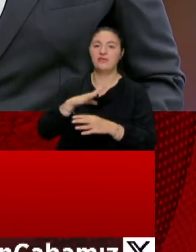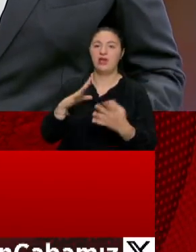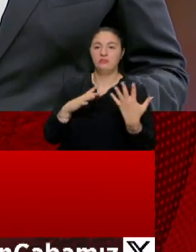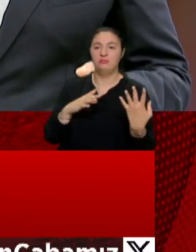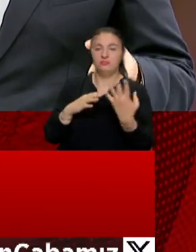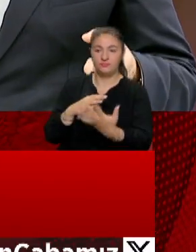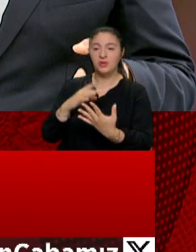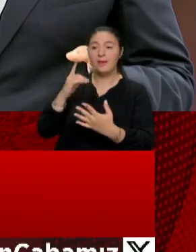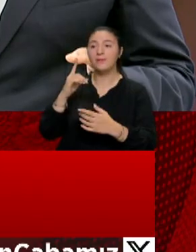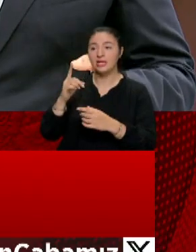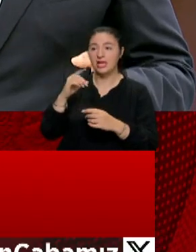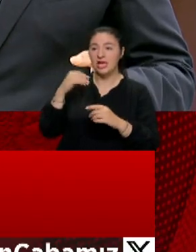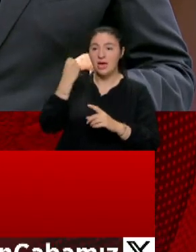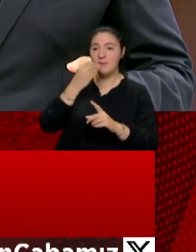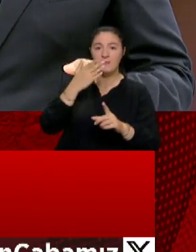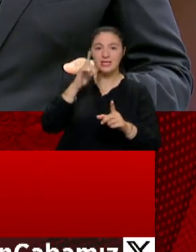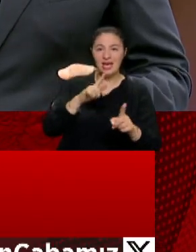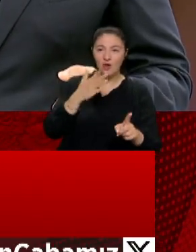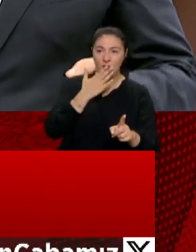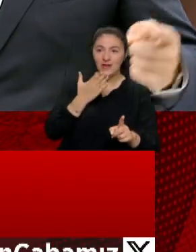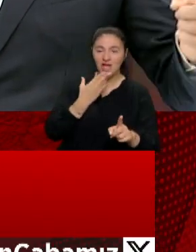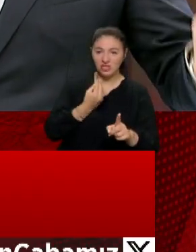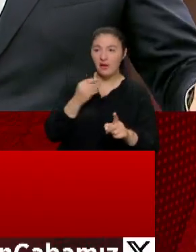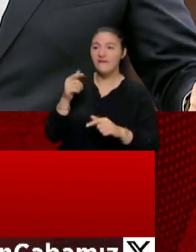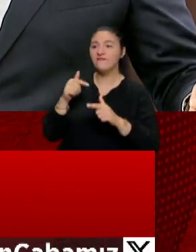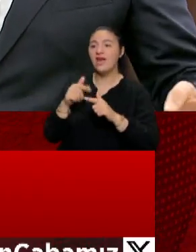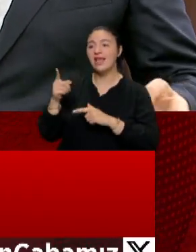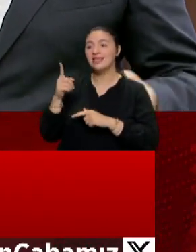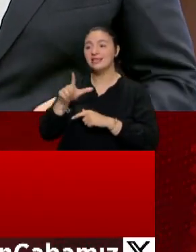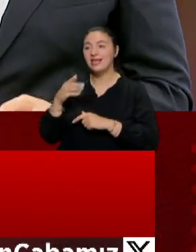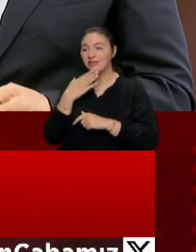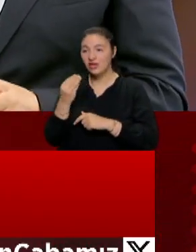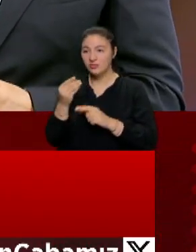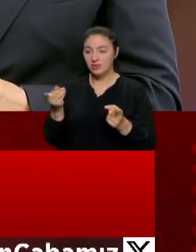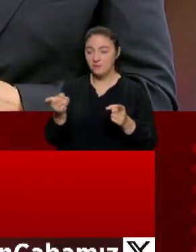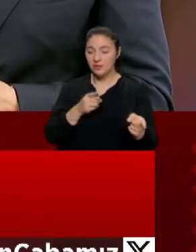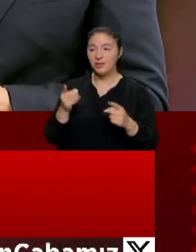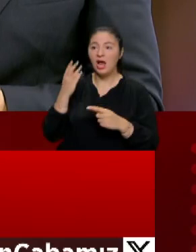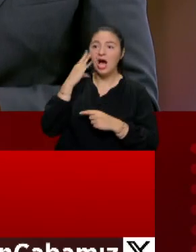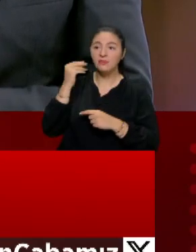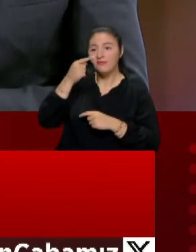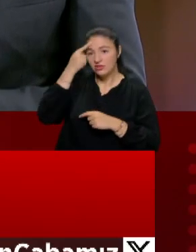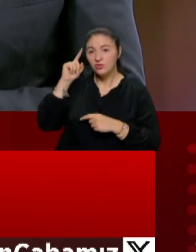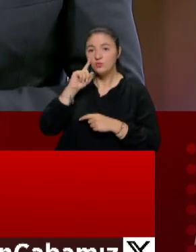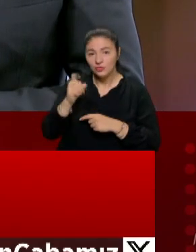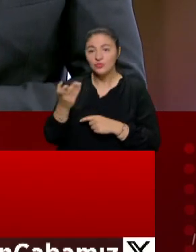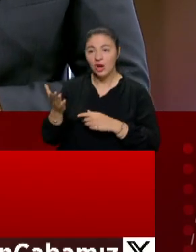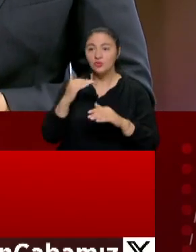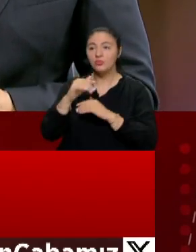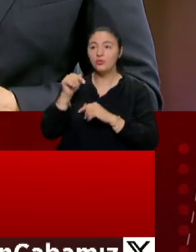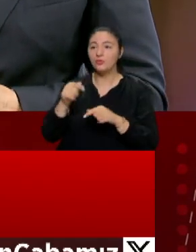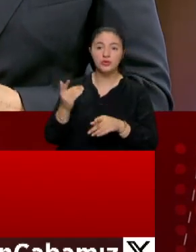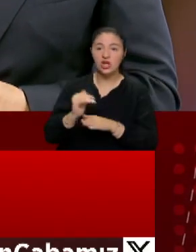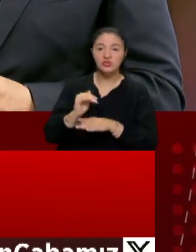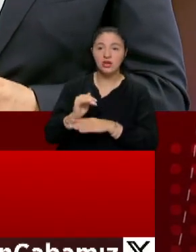var dolayısıyla bir imam hatipli gencimiz ile fen liseli gencimiz birbirini anlama fırsatı bulacaklar toplumda